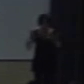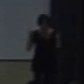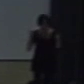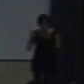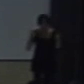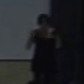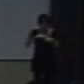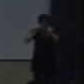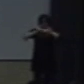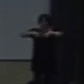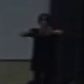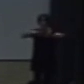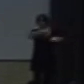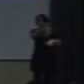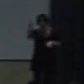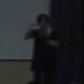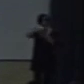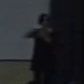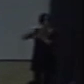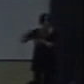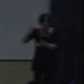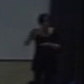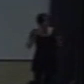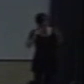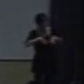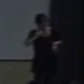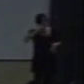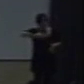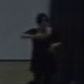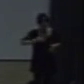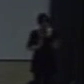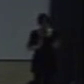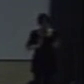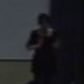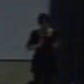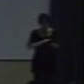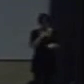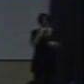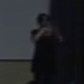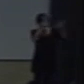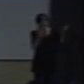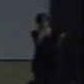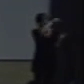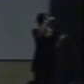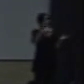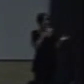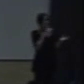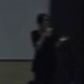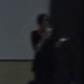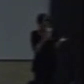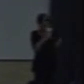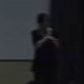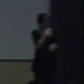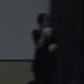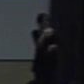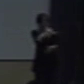la informació veraç que necessita per entendre el món, per saber les coses que passen, per entendre-les i per